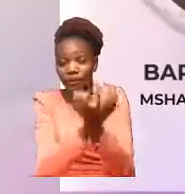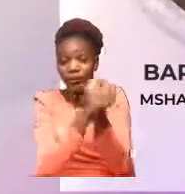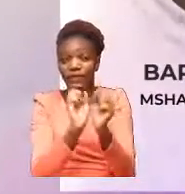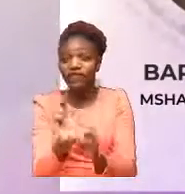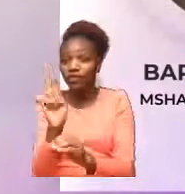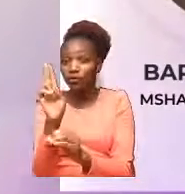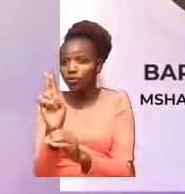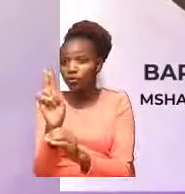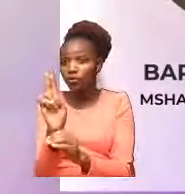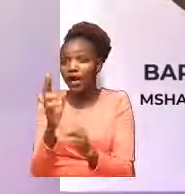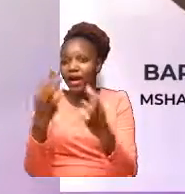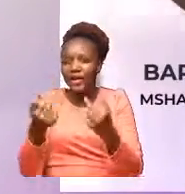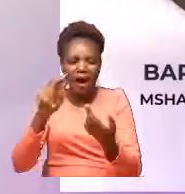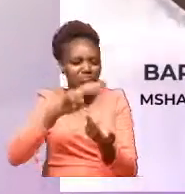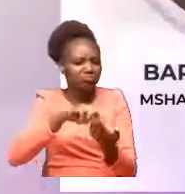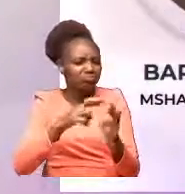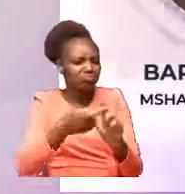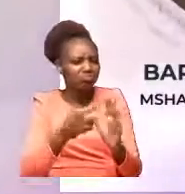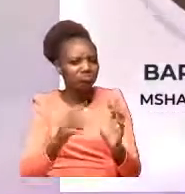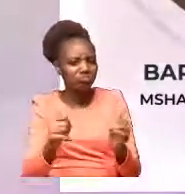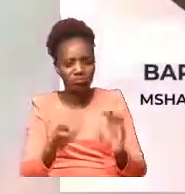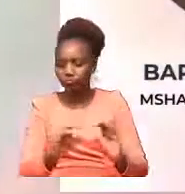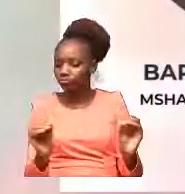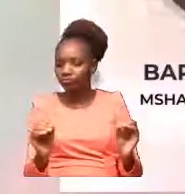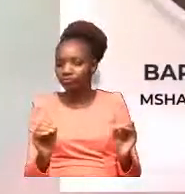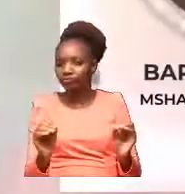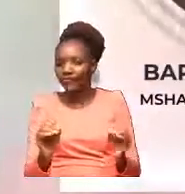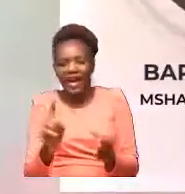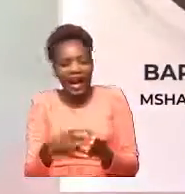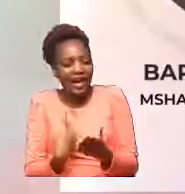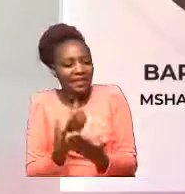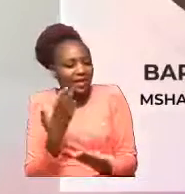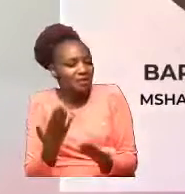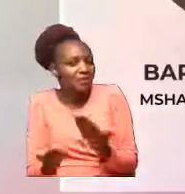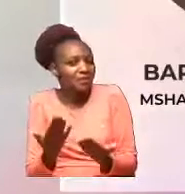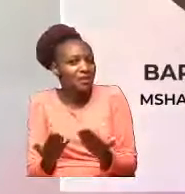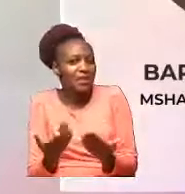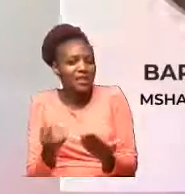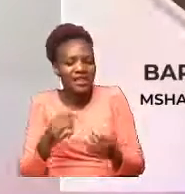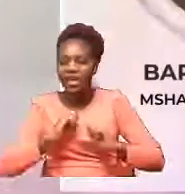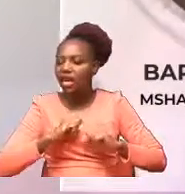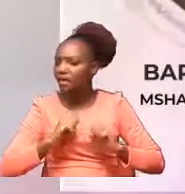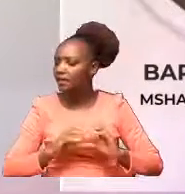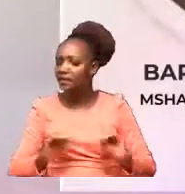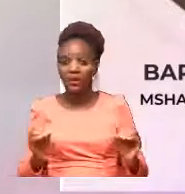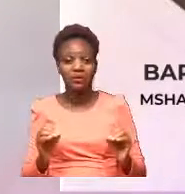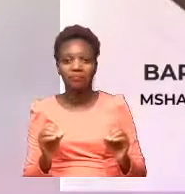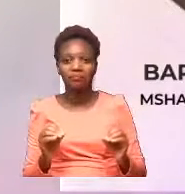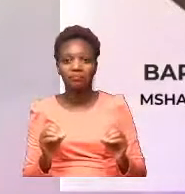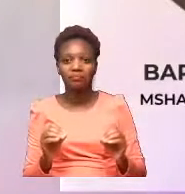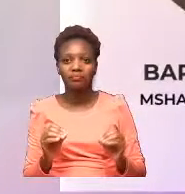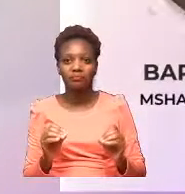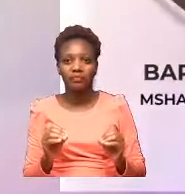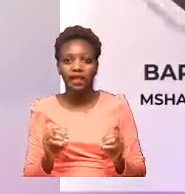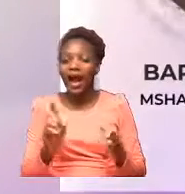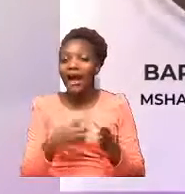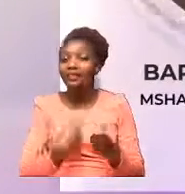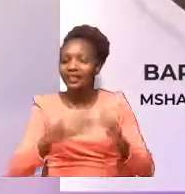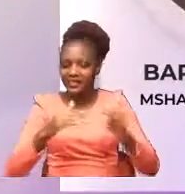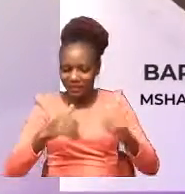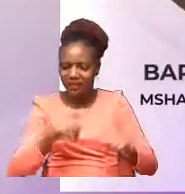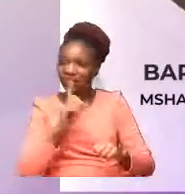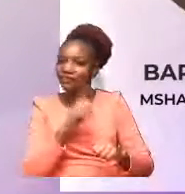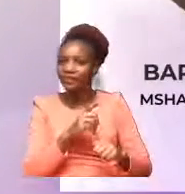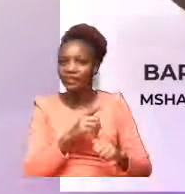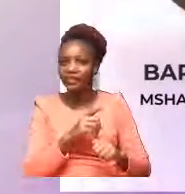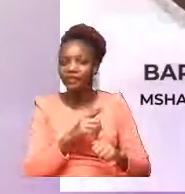Kenyatta have fallen out and they appear to be on the last stretch of their falling out.